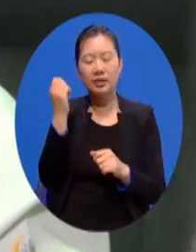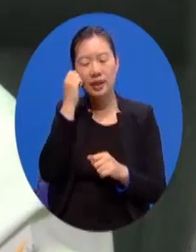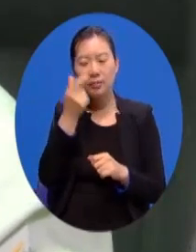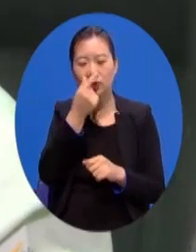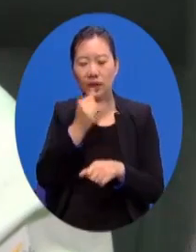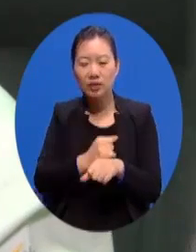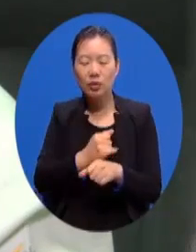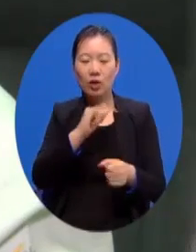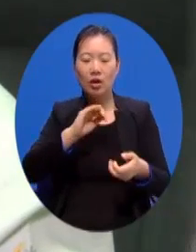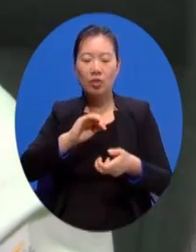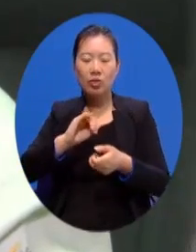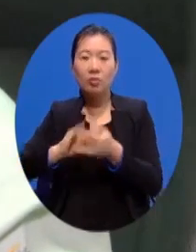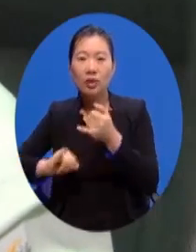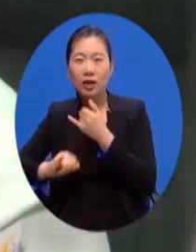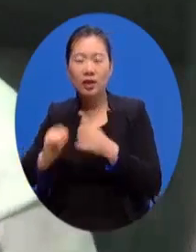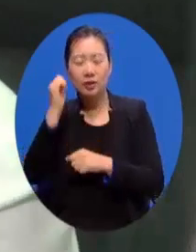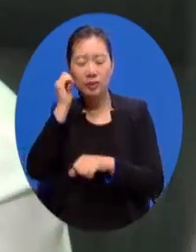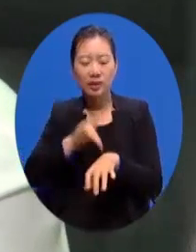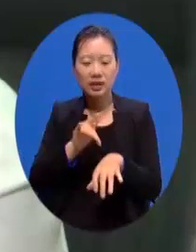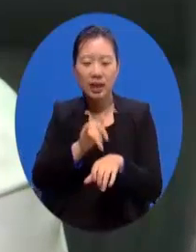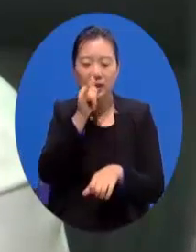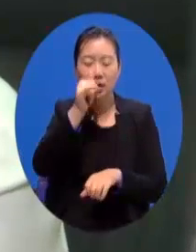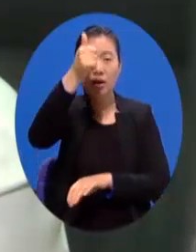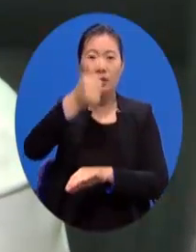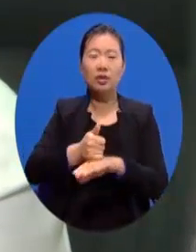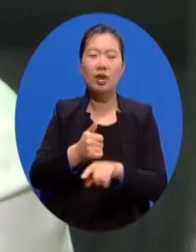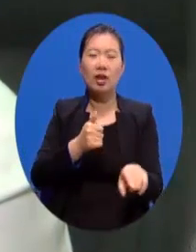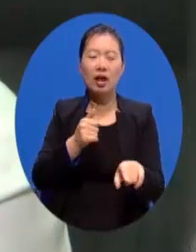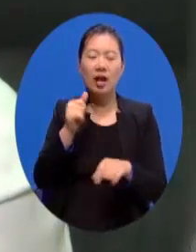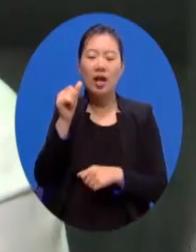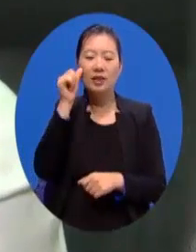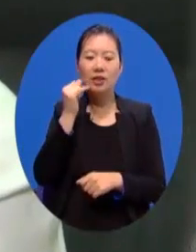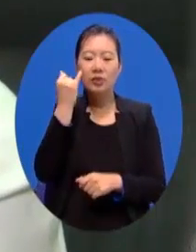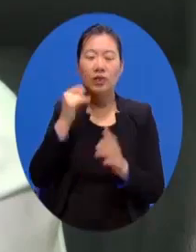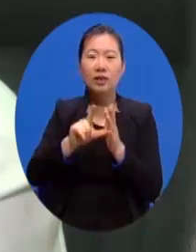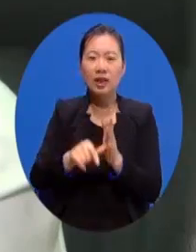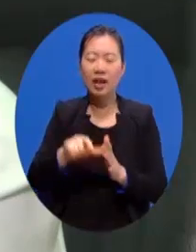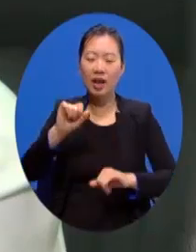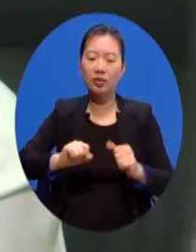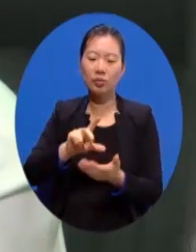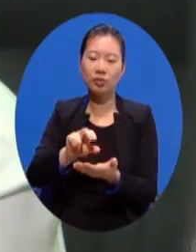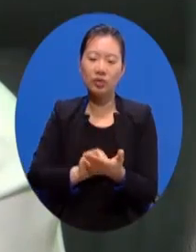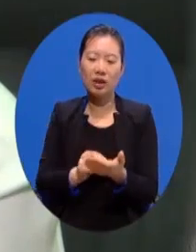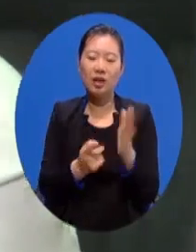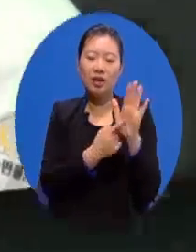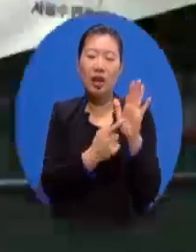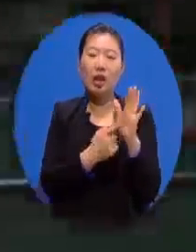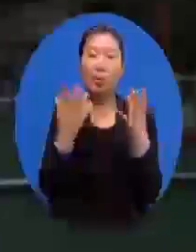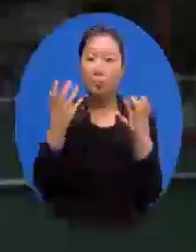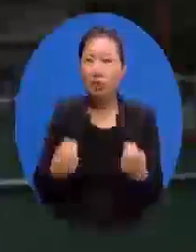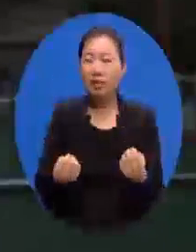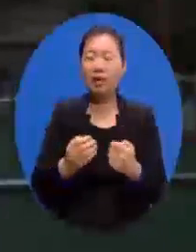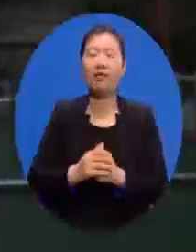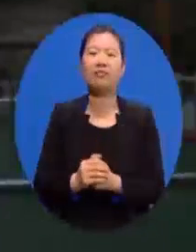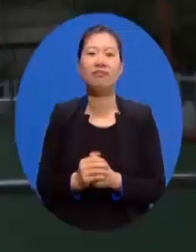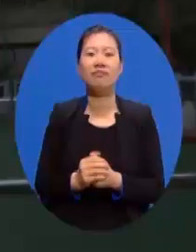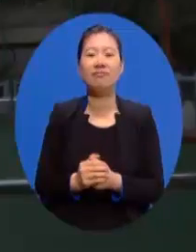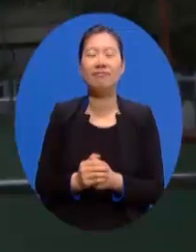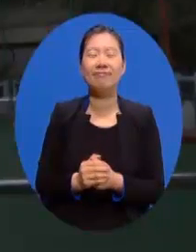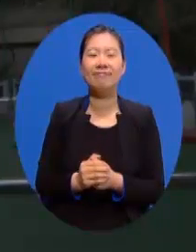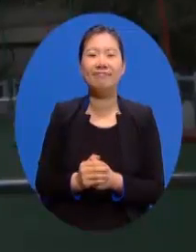있거나 불규칙한 수면 습관이 있는 경우에 나중에 이제 그 사춘기가 되어서 행동 문제가 생기는 경우가 많아요.